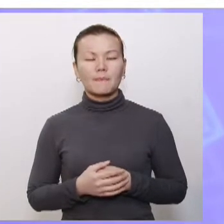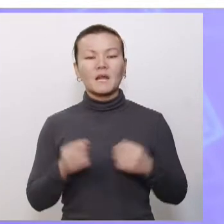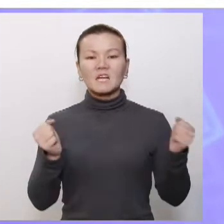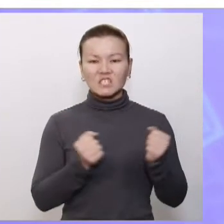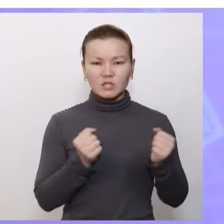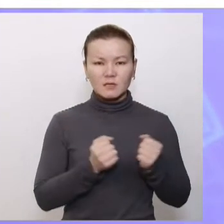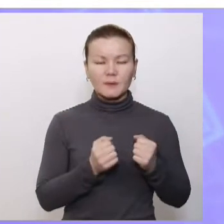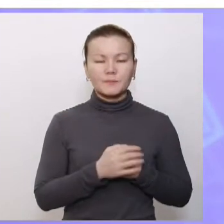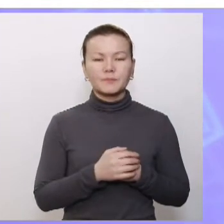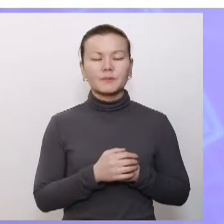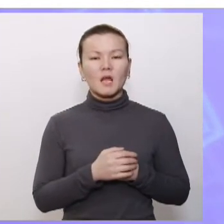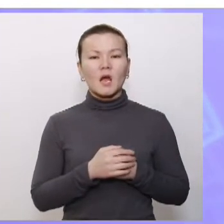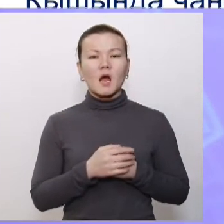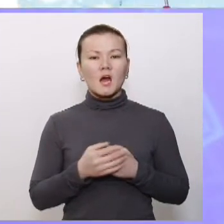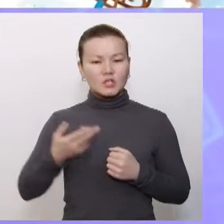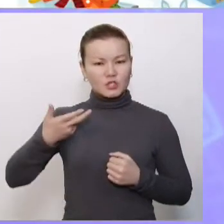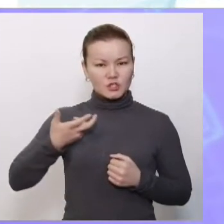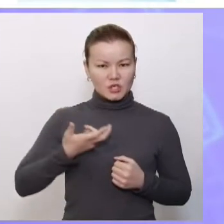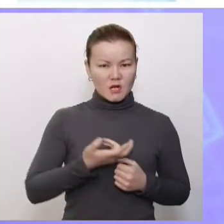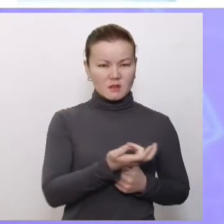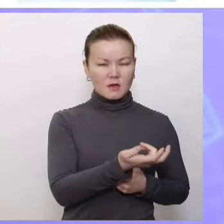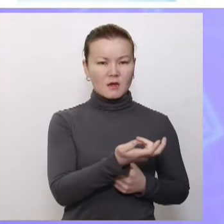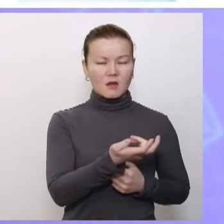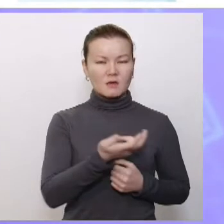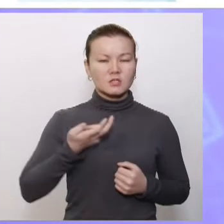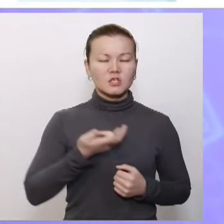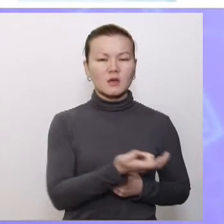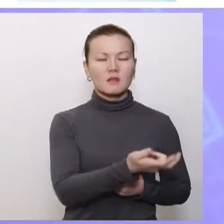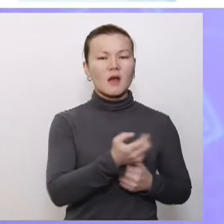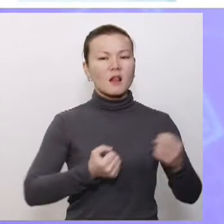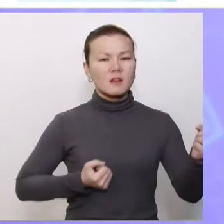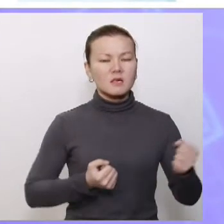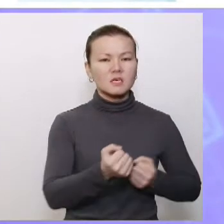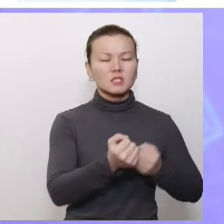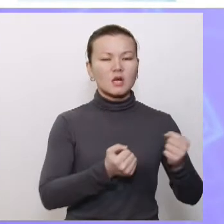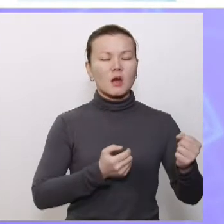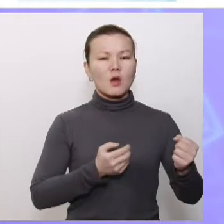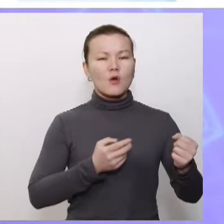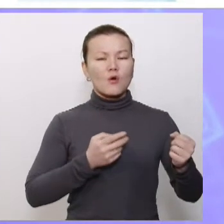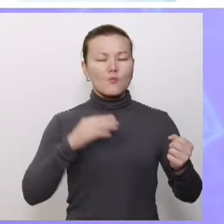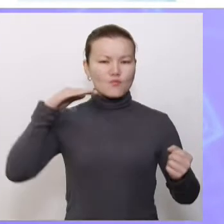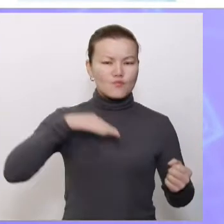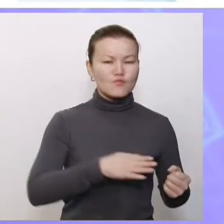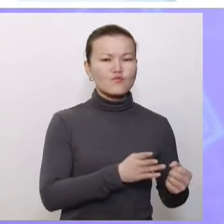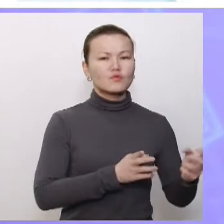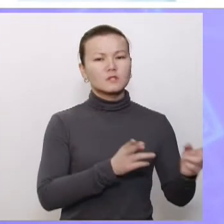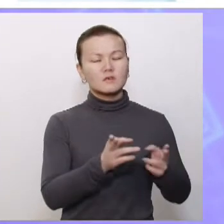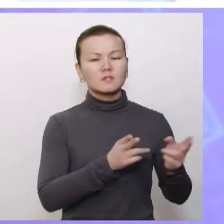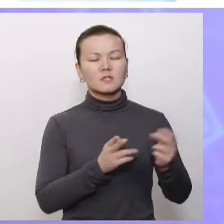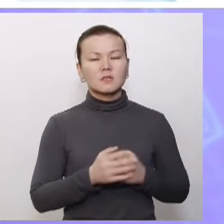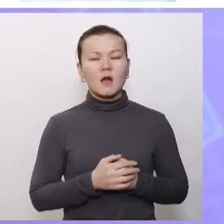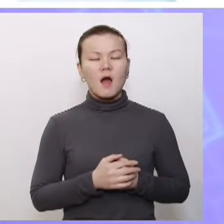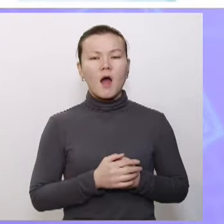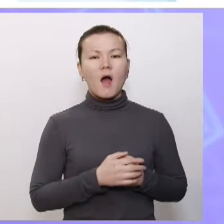Кышында чана, лыжа, муз тебишет. Балдар кар киши